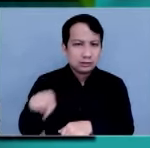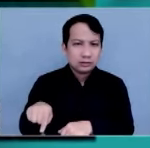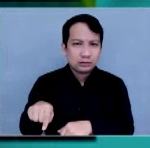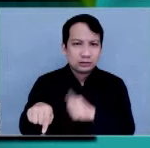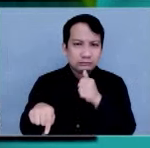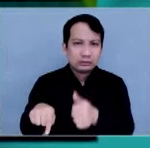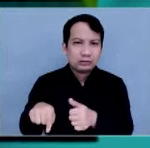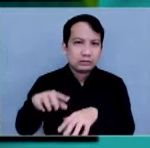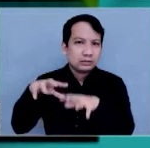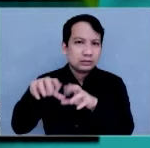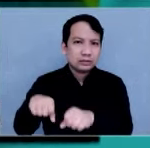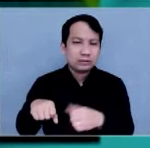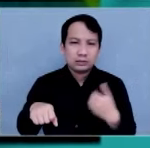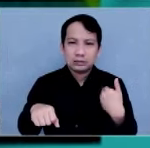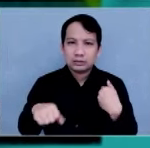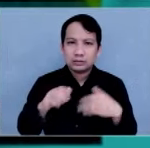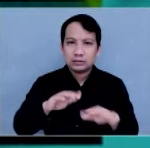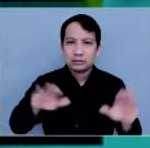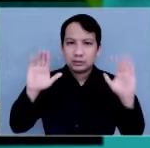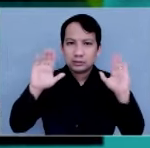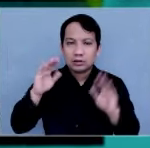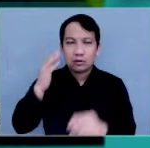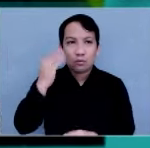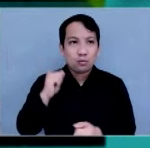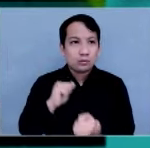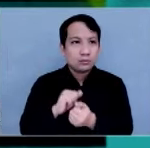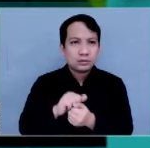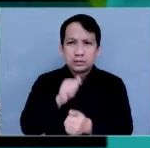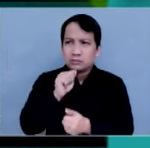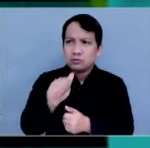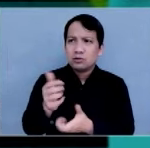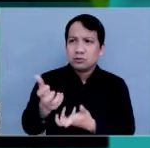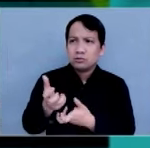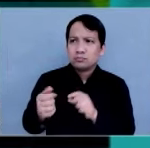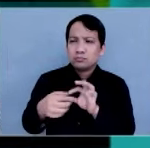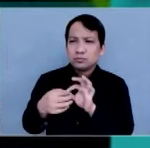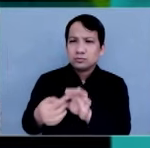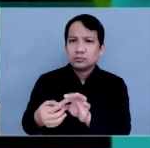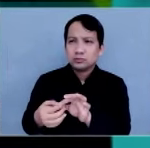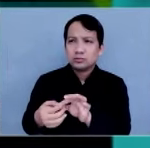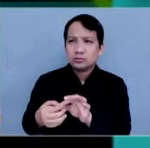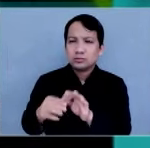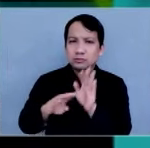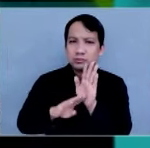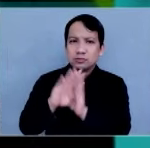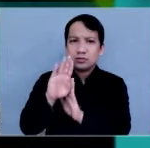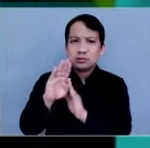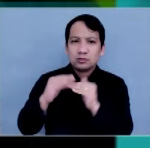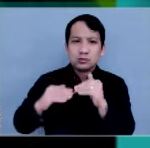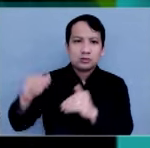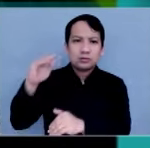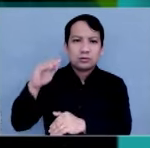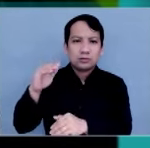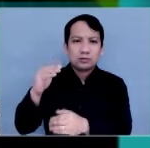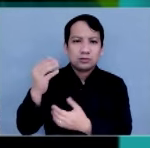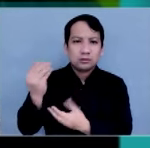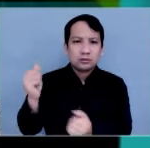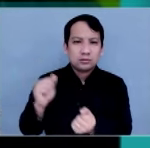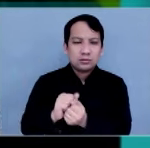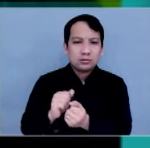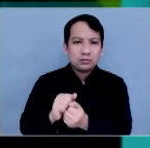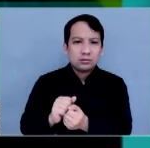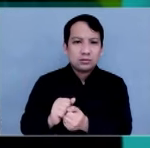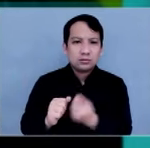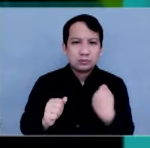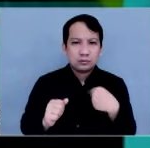arrested. He surrendered kasi ayaw na niya ma-escalate pa yung situation. And